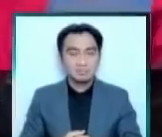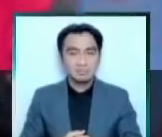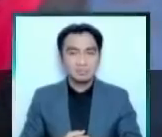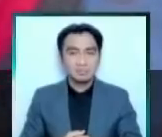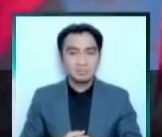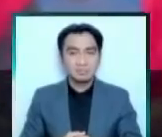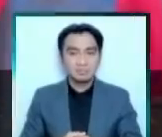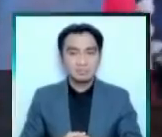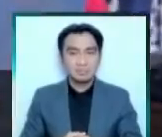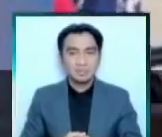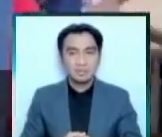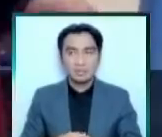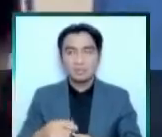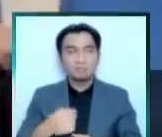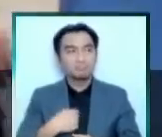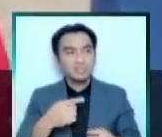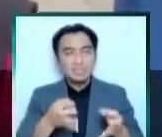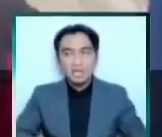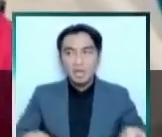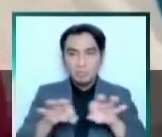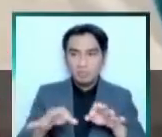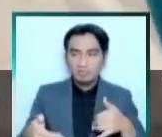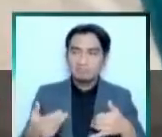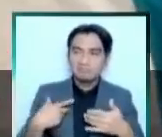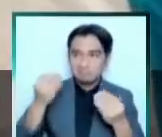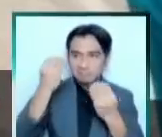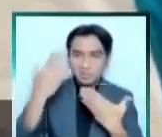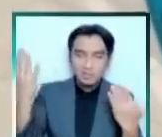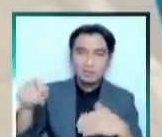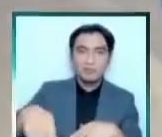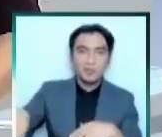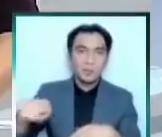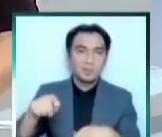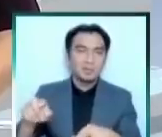Makakonnect lang kami sa kamag-anak namin doon, sir, na buhay yung kamag-anak namin dito.